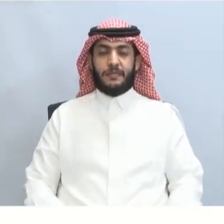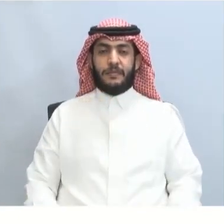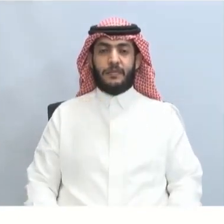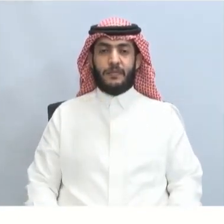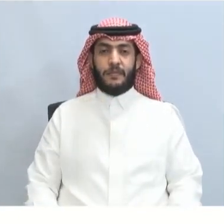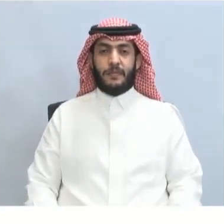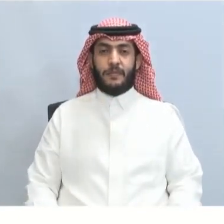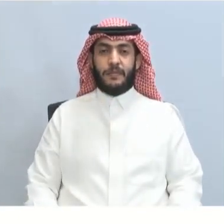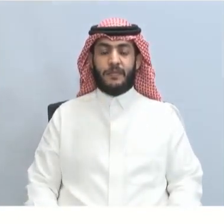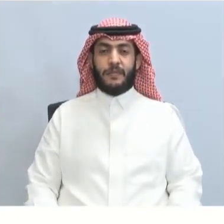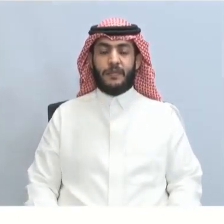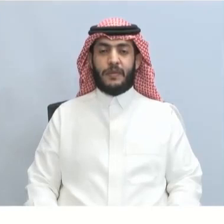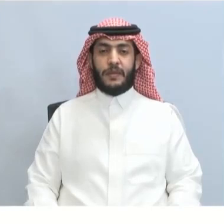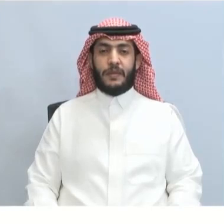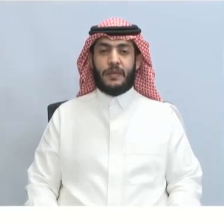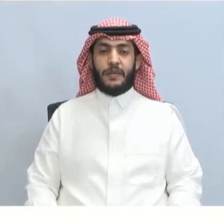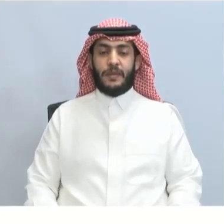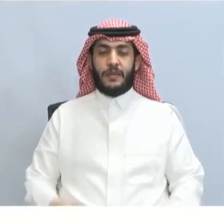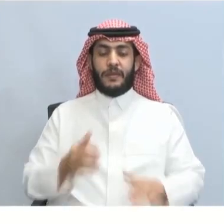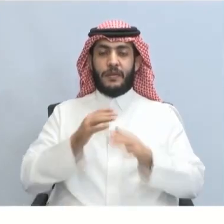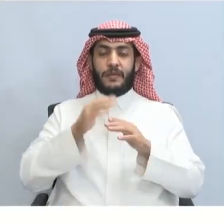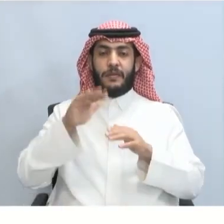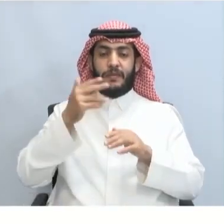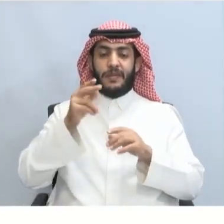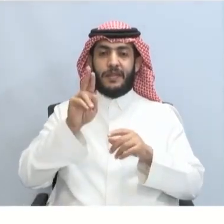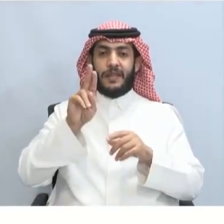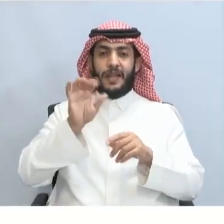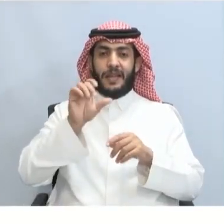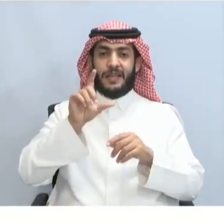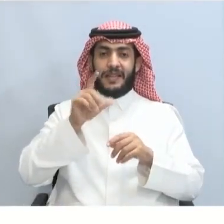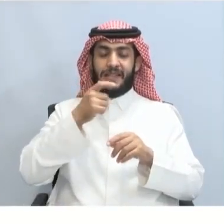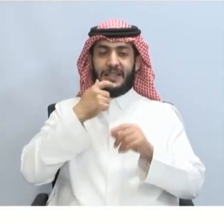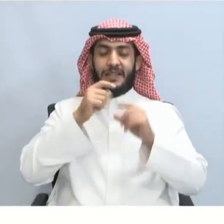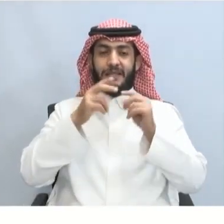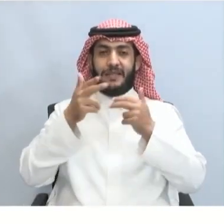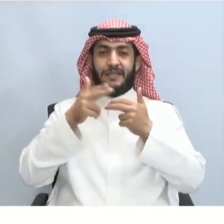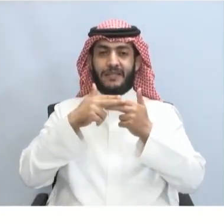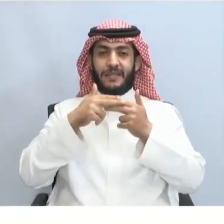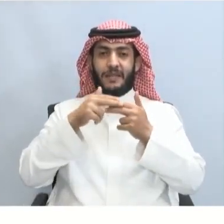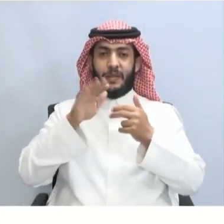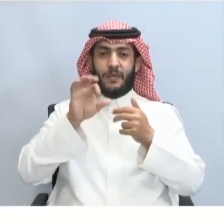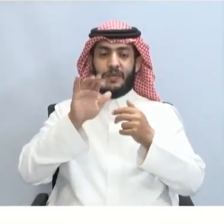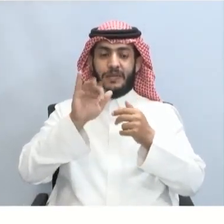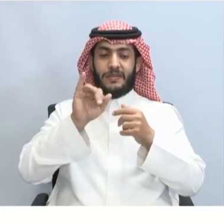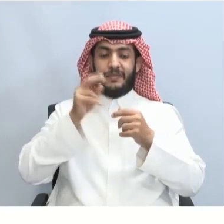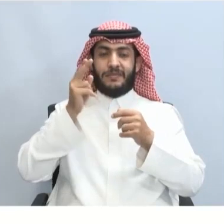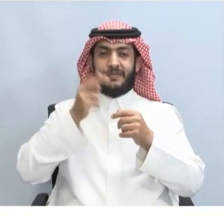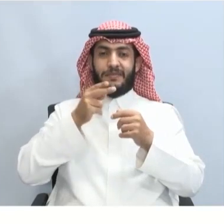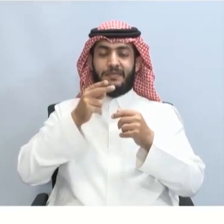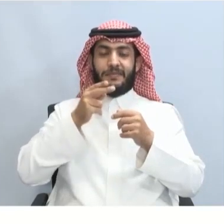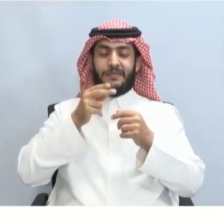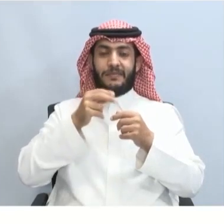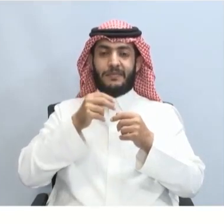لهذه الاتش تي ام ال ثم وضعنا التايتل واغلق ن وسم تايتل من سلاش